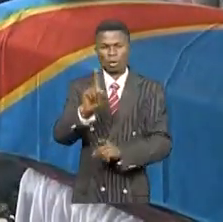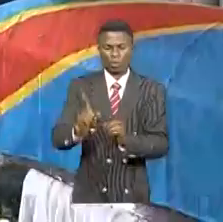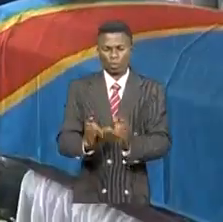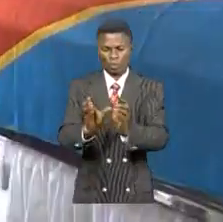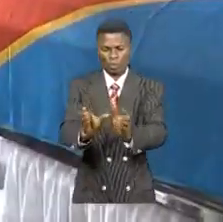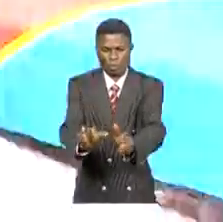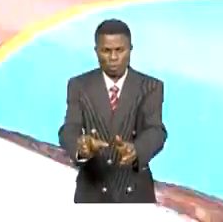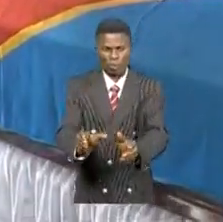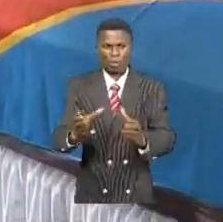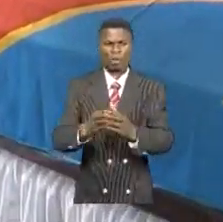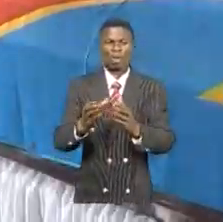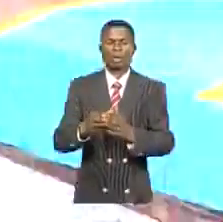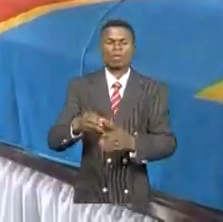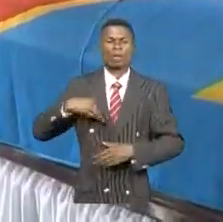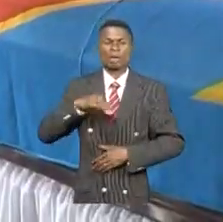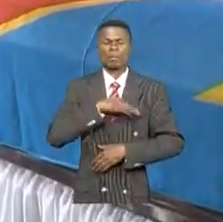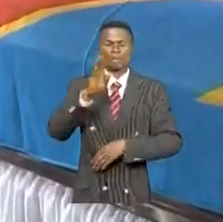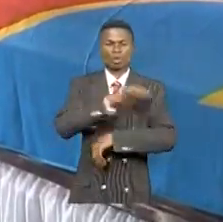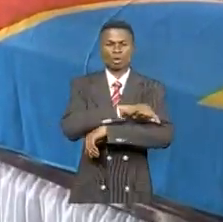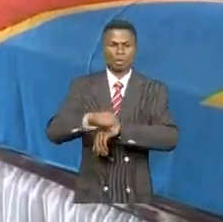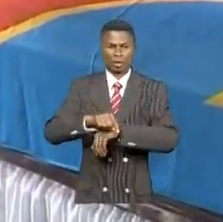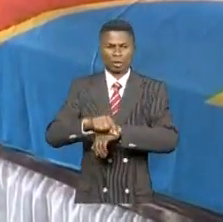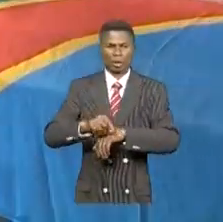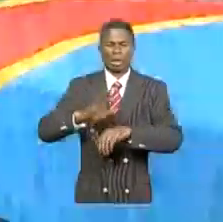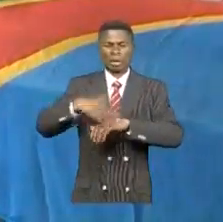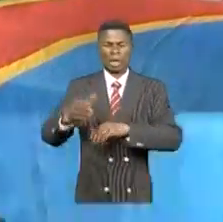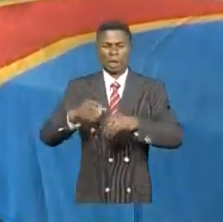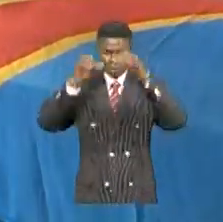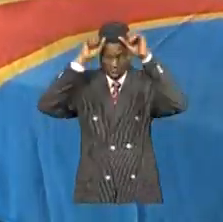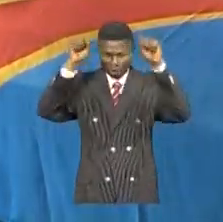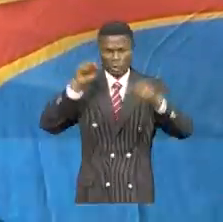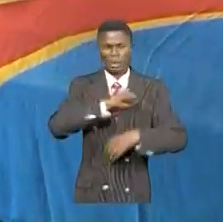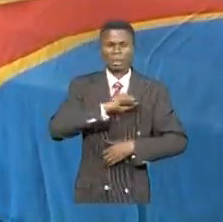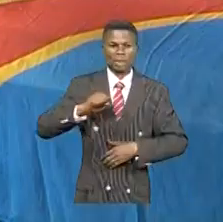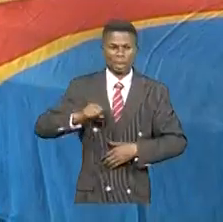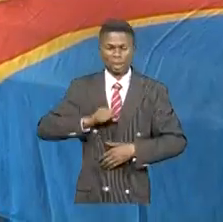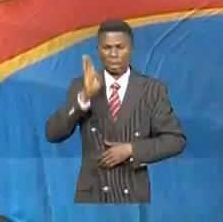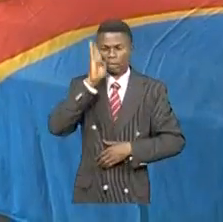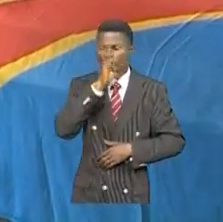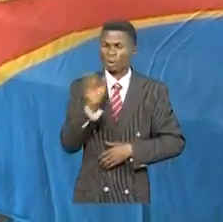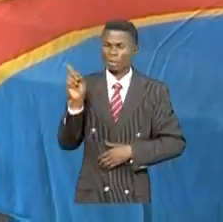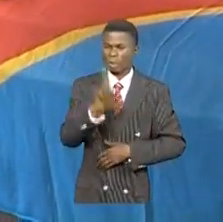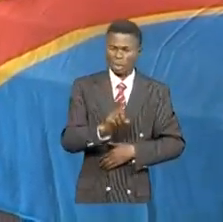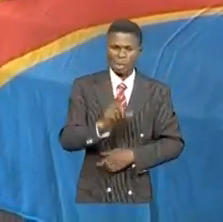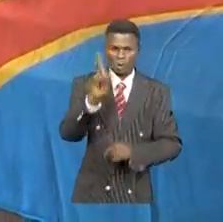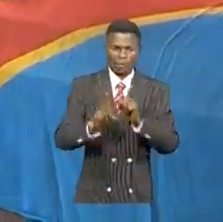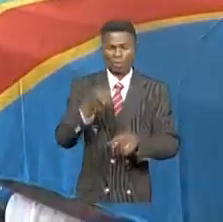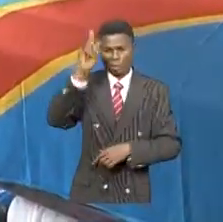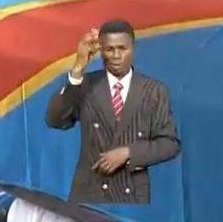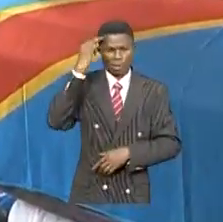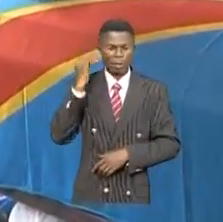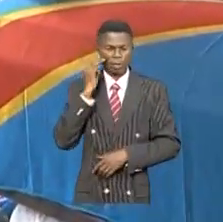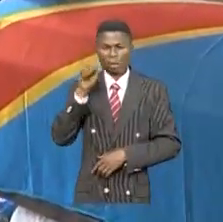fleurs avec le membre du bureau, suivi du président de la chambre haute Modeste Bahati Lukwebo, le premier ministre Sama